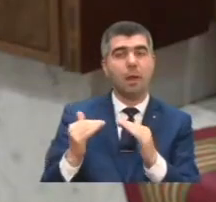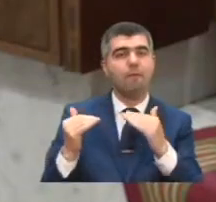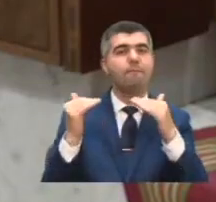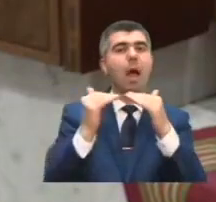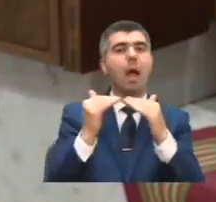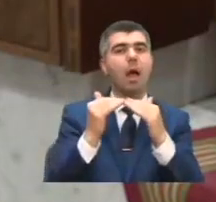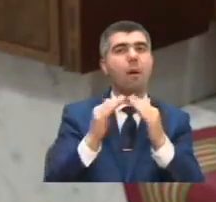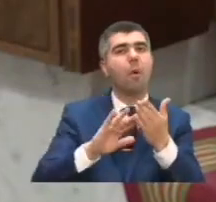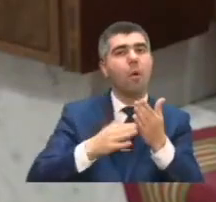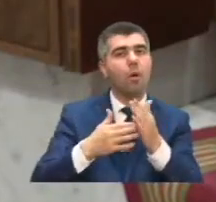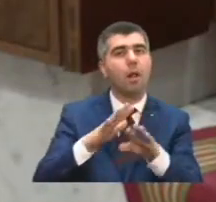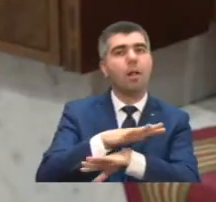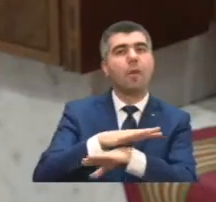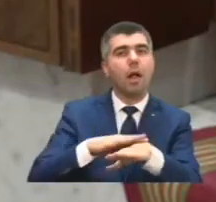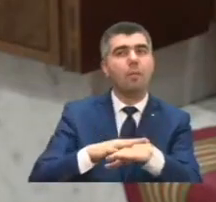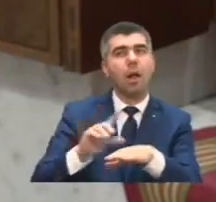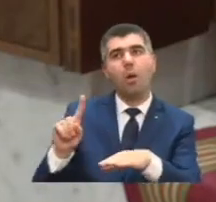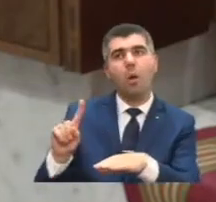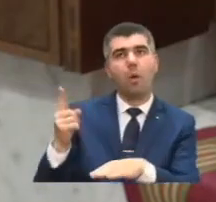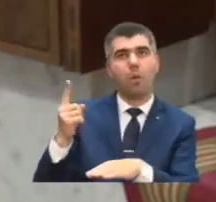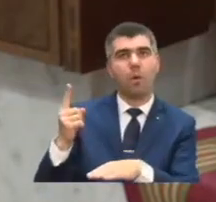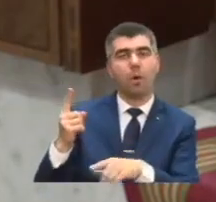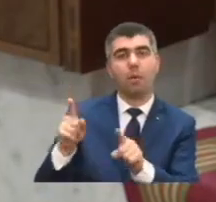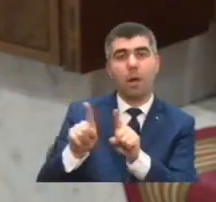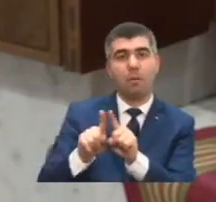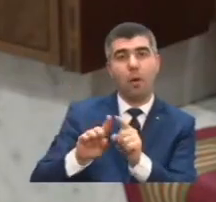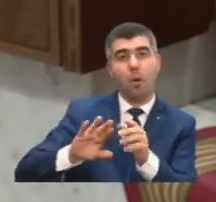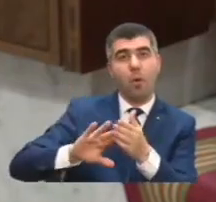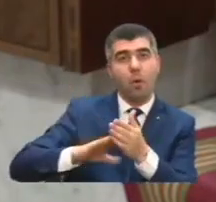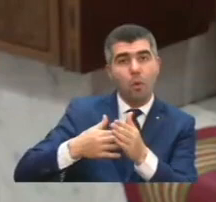ونقولوا واحد الجهه هي عندها الاولويه، راه غتقلب الجهه كلها،